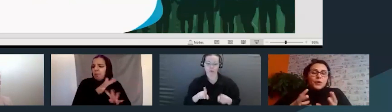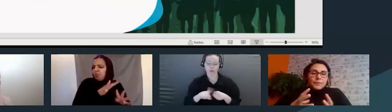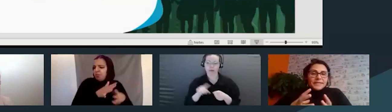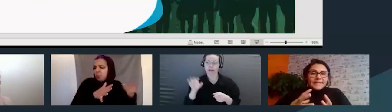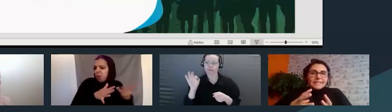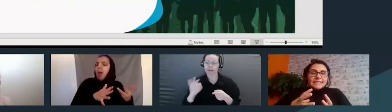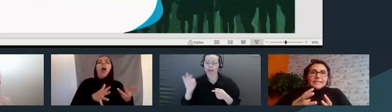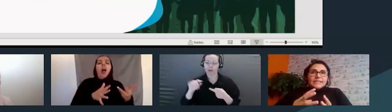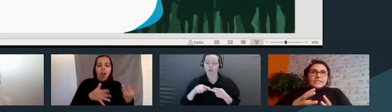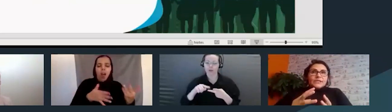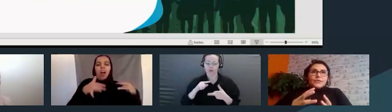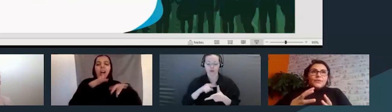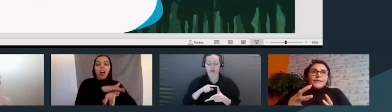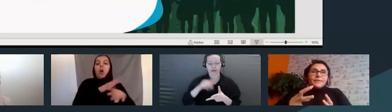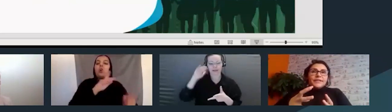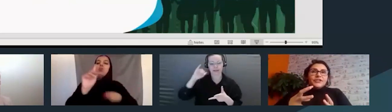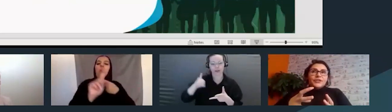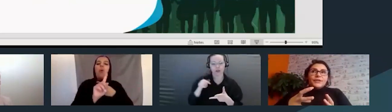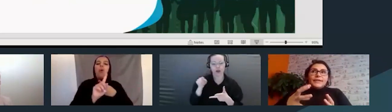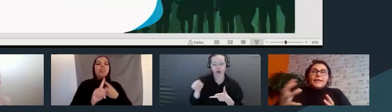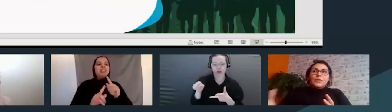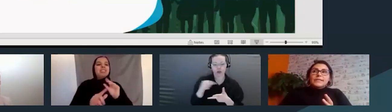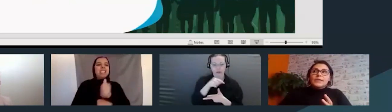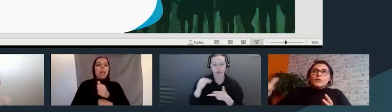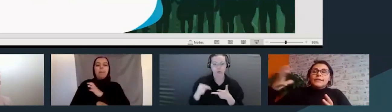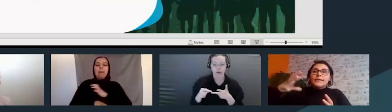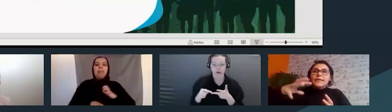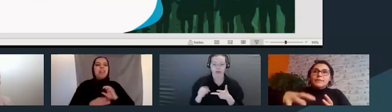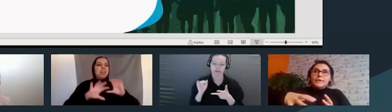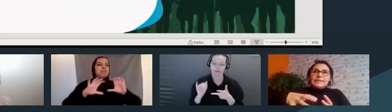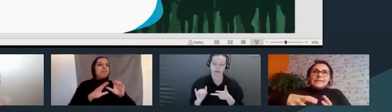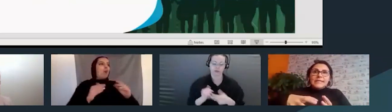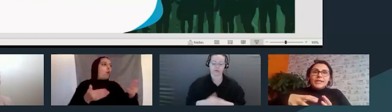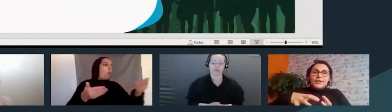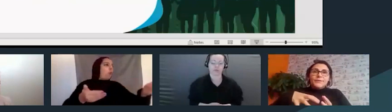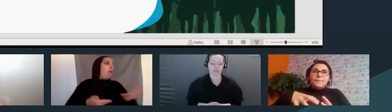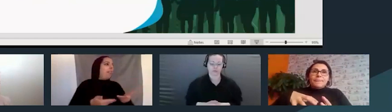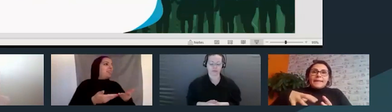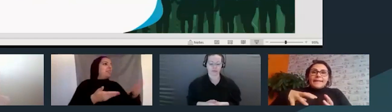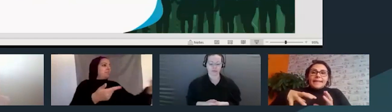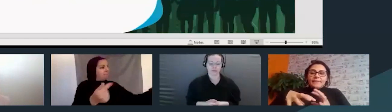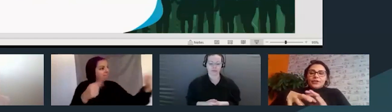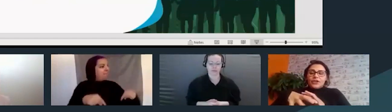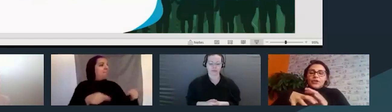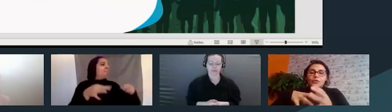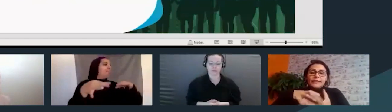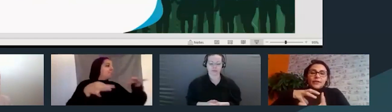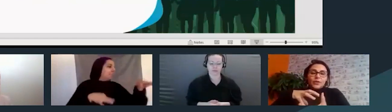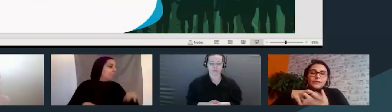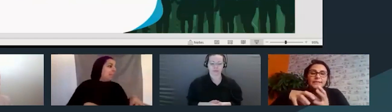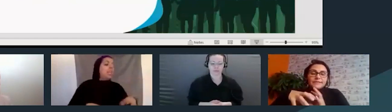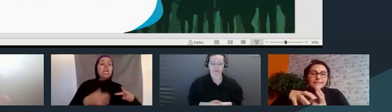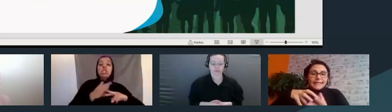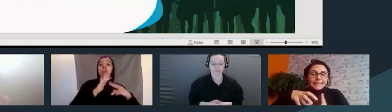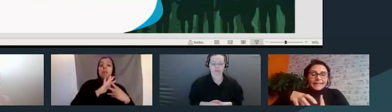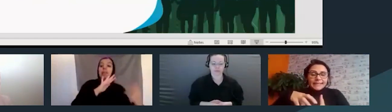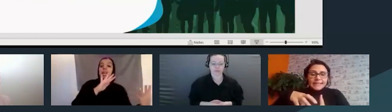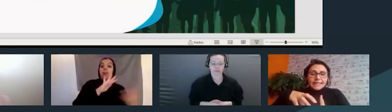vraiment promouvoir les efforts des comités d'accueil. Alors, les immigrants auront tous les services dont ils ont